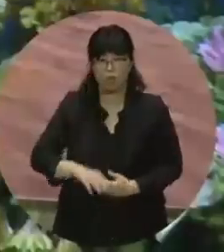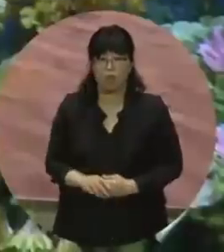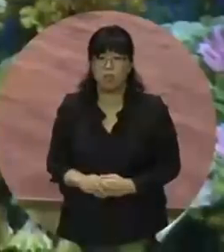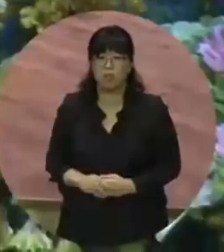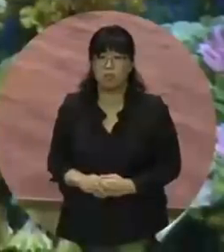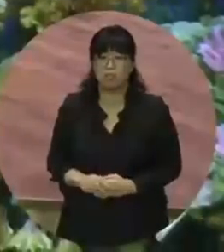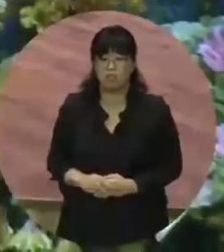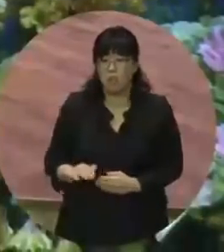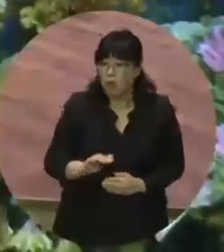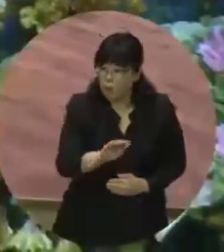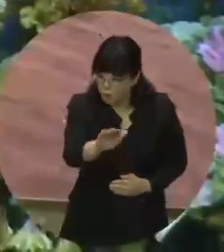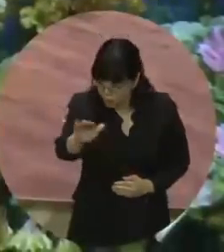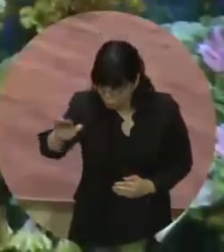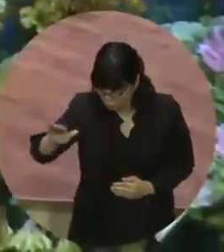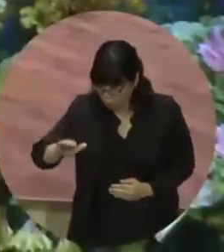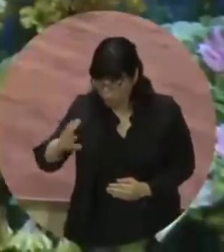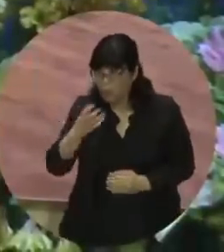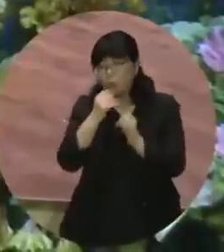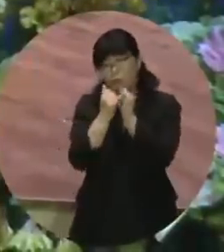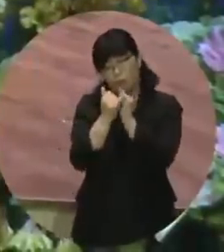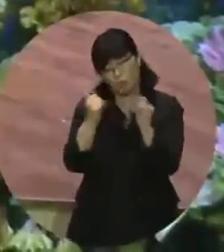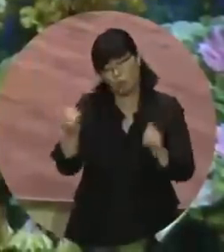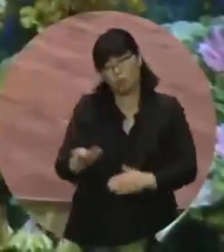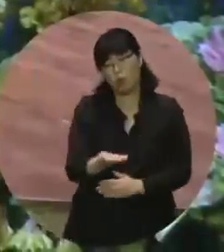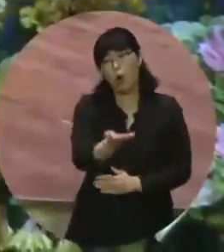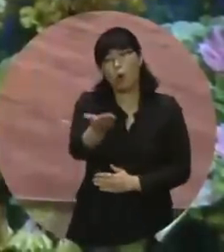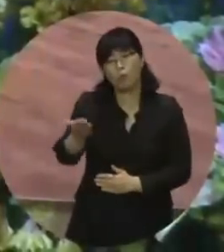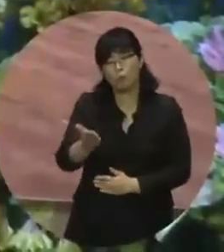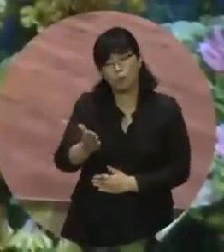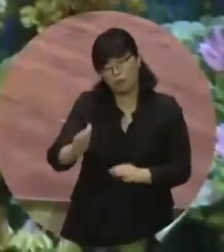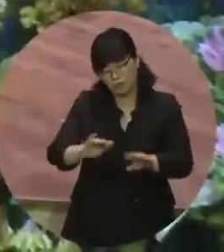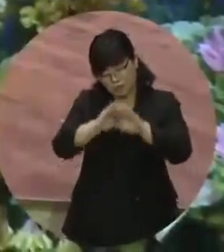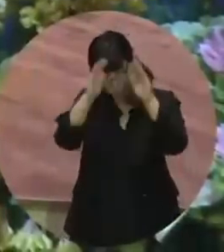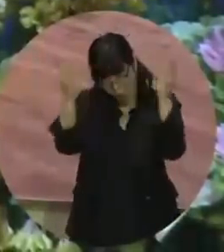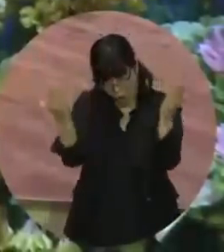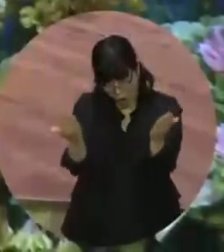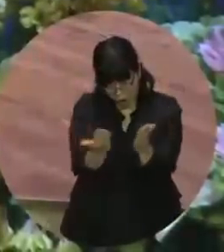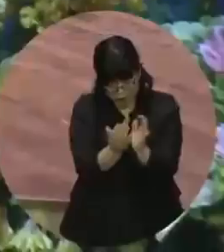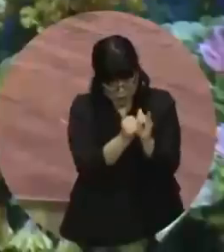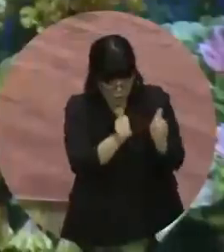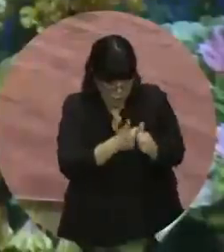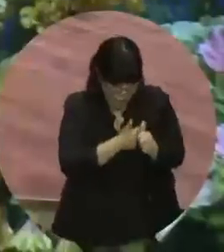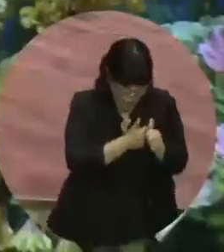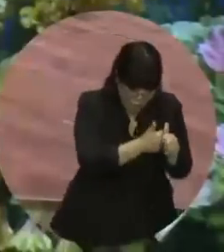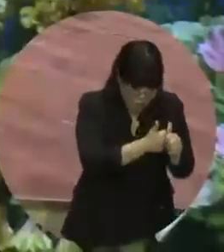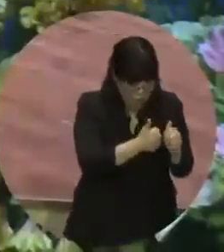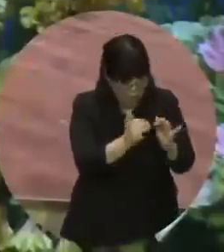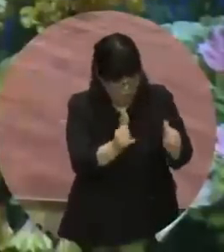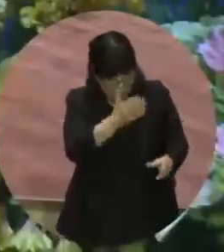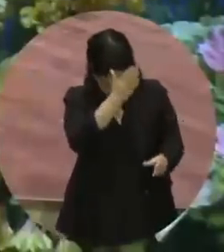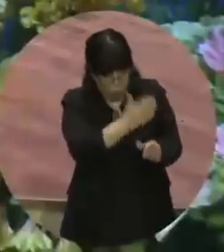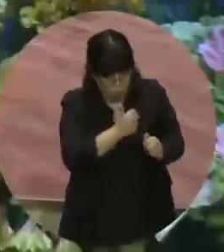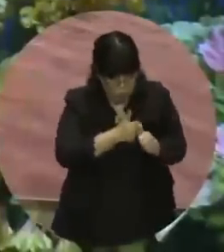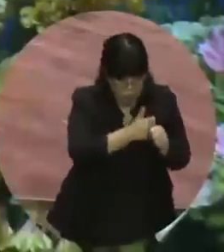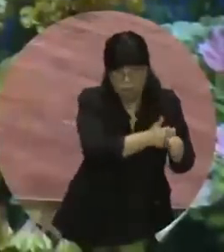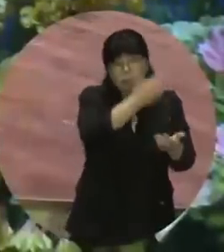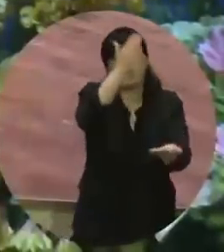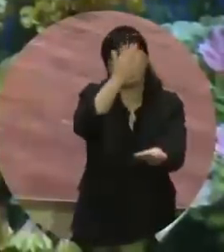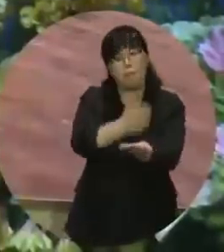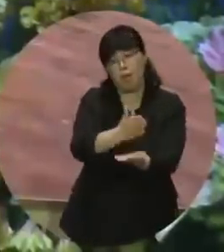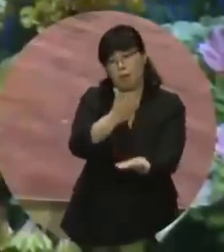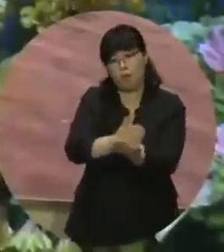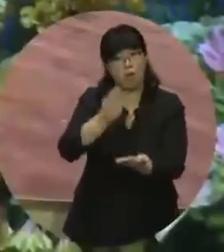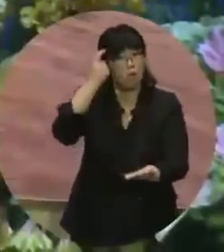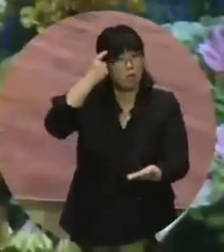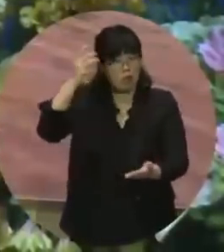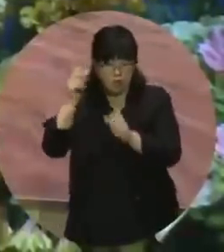영계 성도 여러분, 모두 다 여러분 인본주의 예틀을 깨버리시기 바랍니다. 더 이상